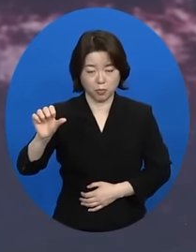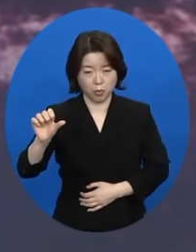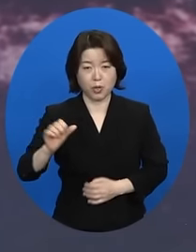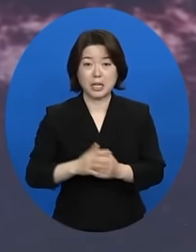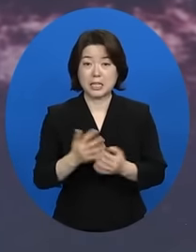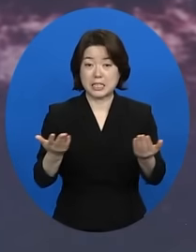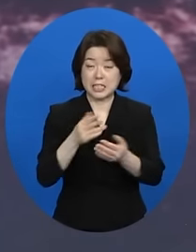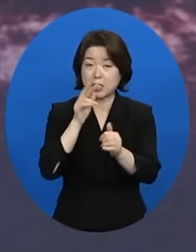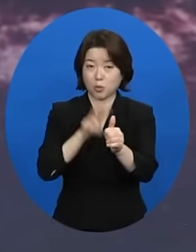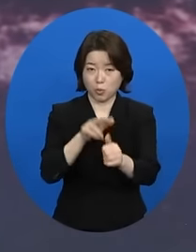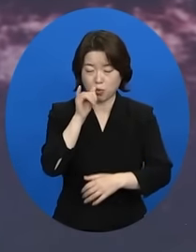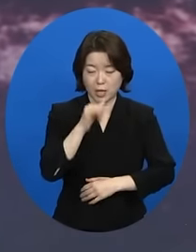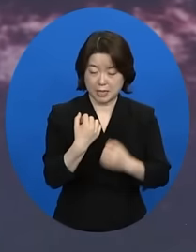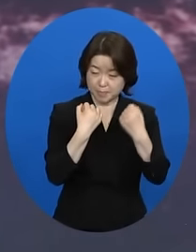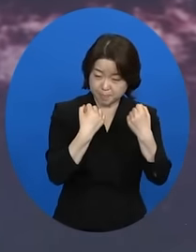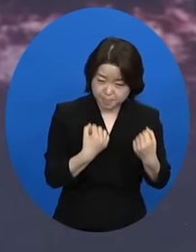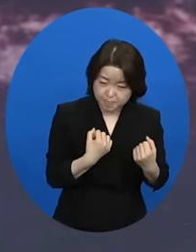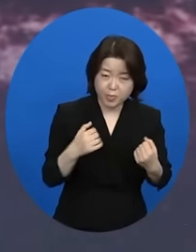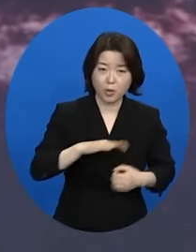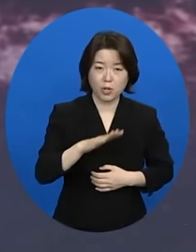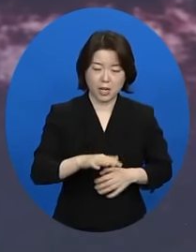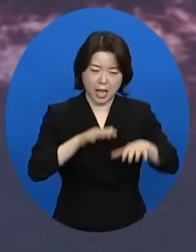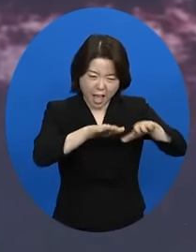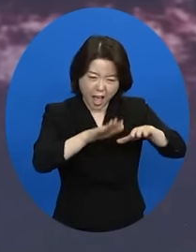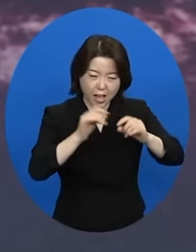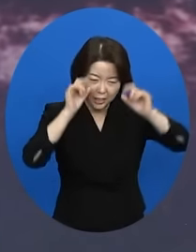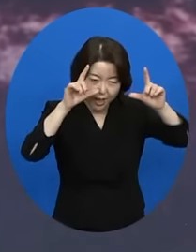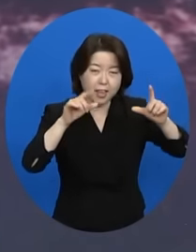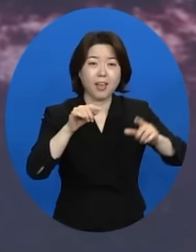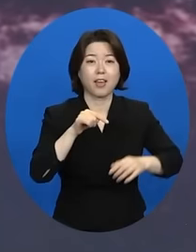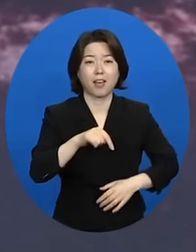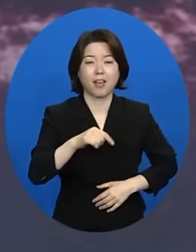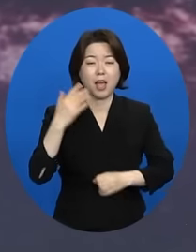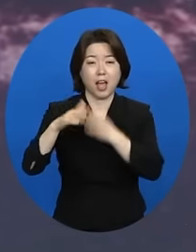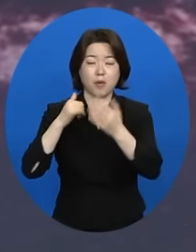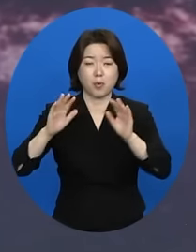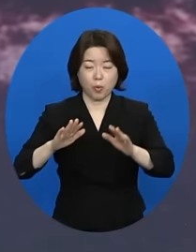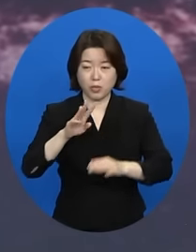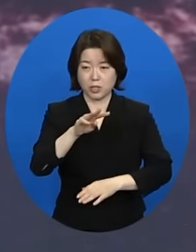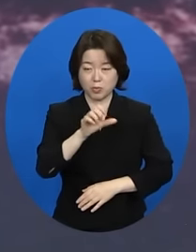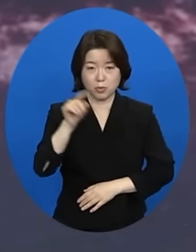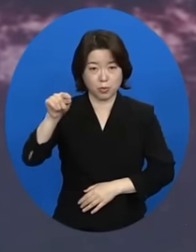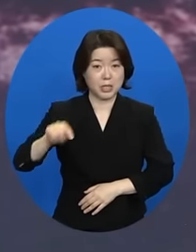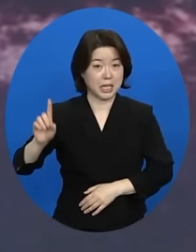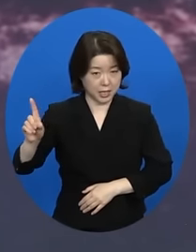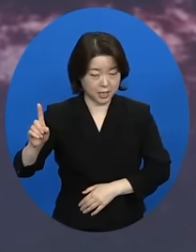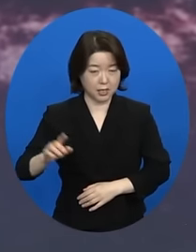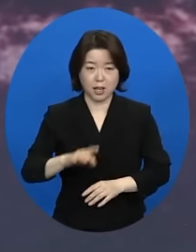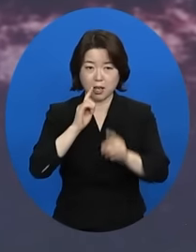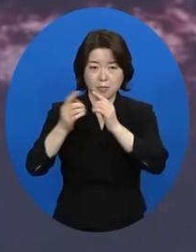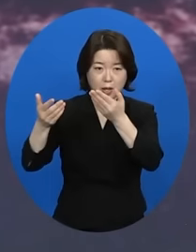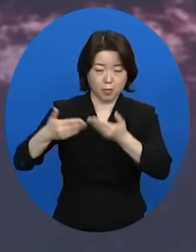있어요. 안주한 우리들에게 흔들어 깨우면서 하나님께서 오늘 35장 1절에 이렇게